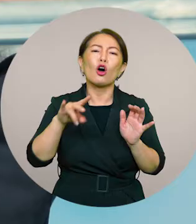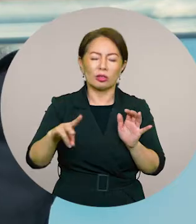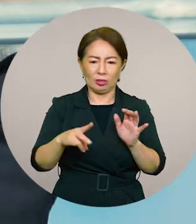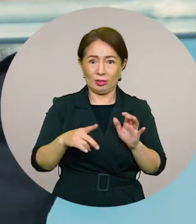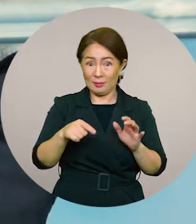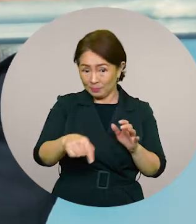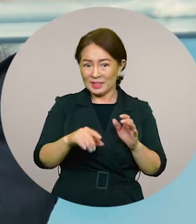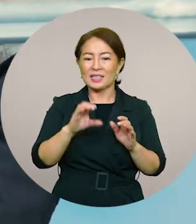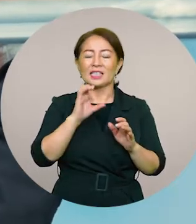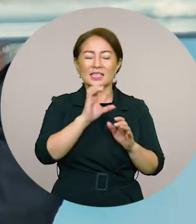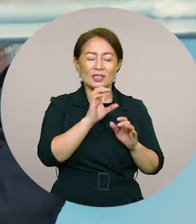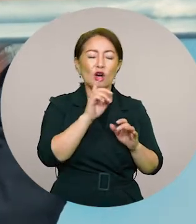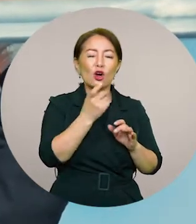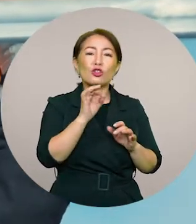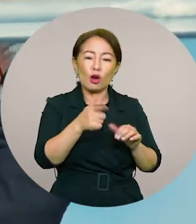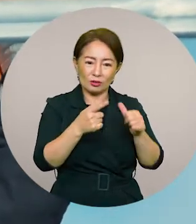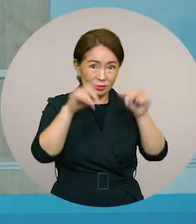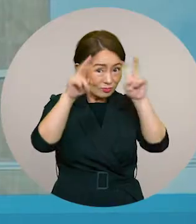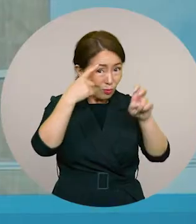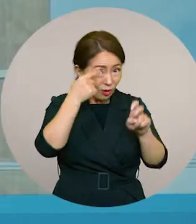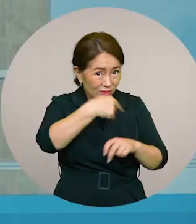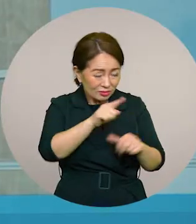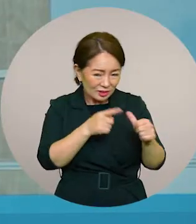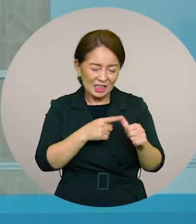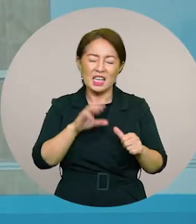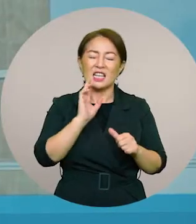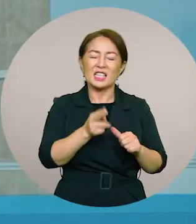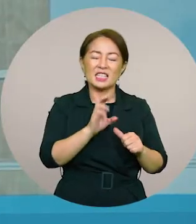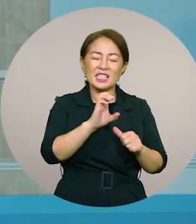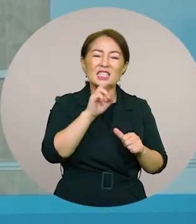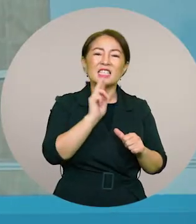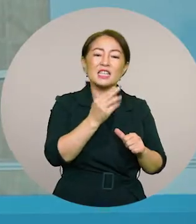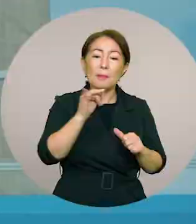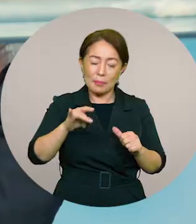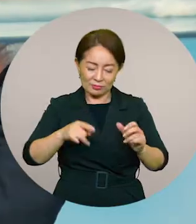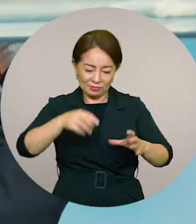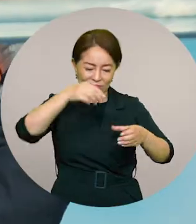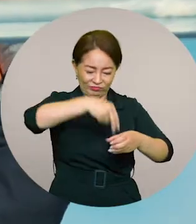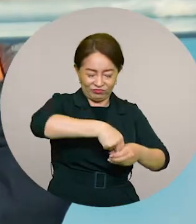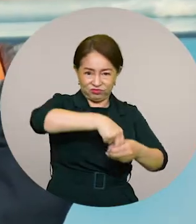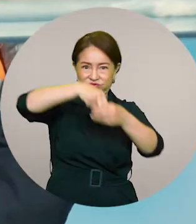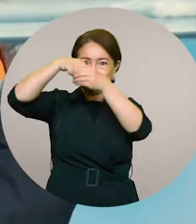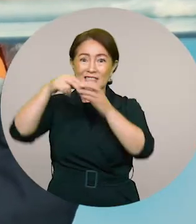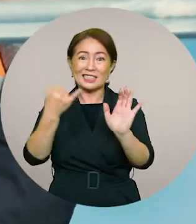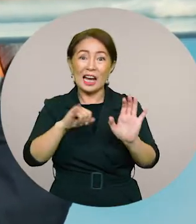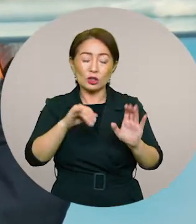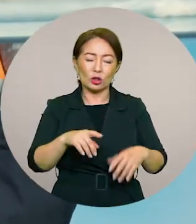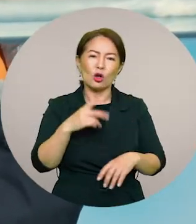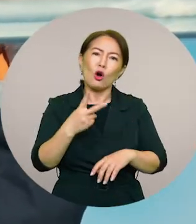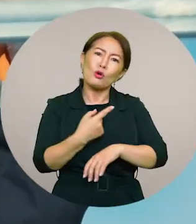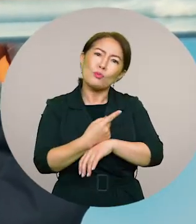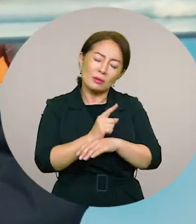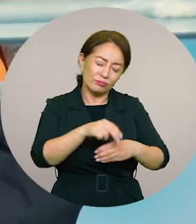нэрлэдэг. Хөнөг гэж монголоор бас нийтлээд байгаа. Тэр скипээрээ бид нэг удаадаа 60 тоноор татж гаргаж ирдэг. 2 м өрөхгүй хугацаанд